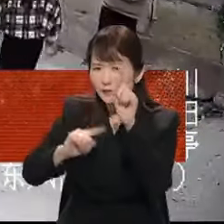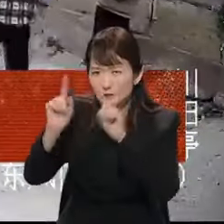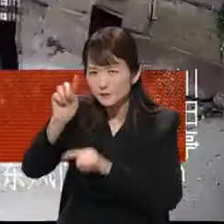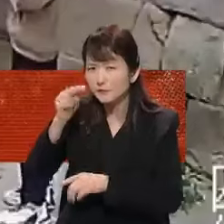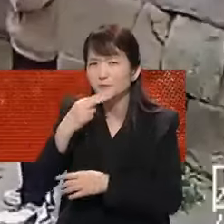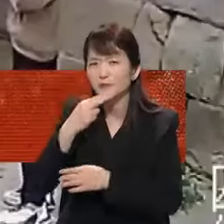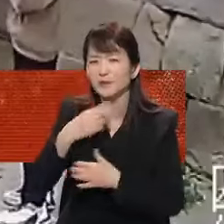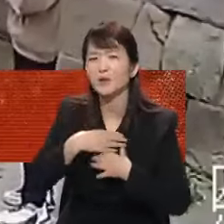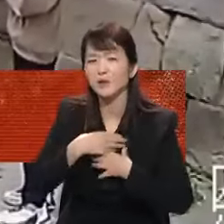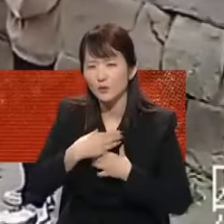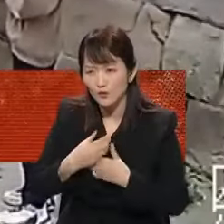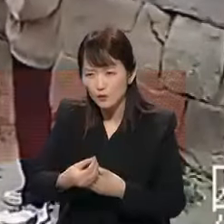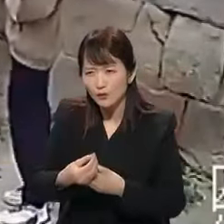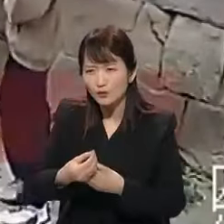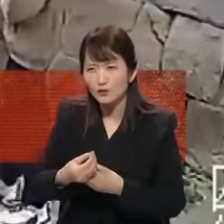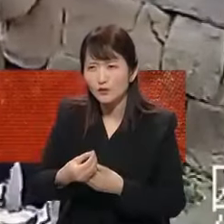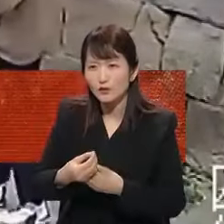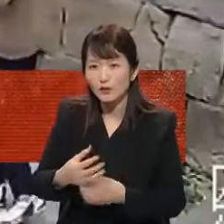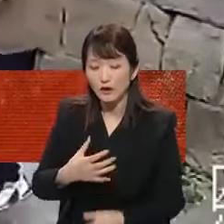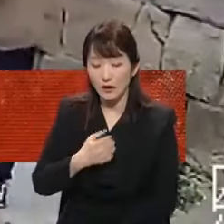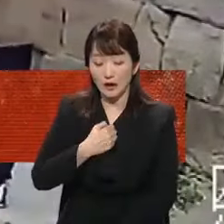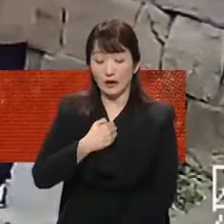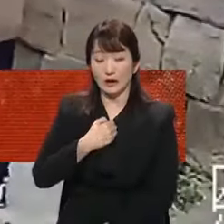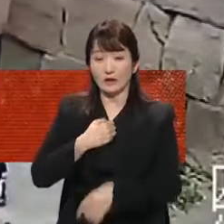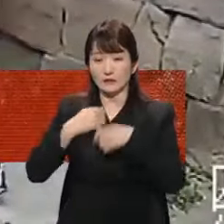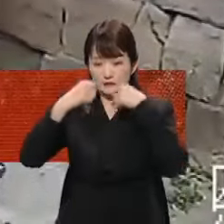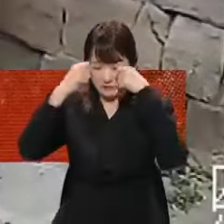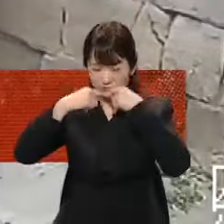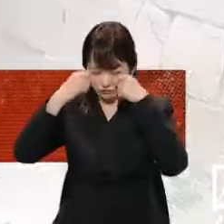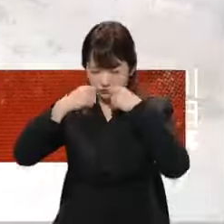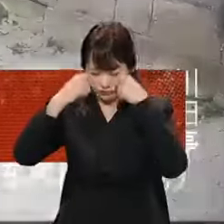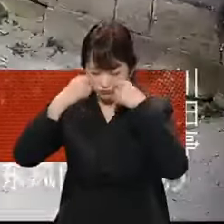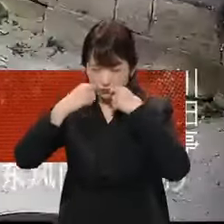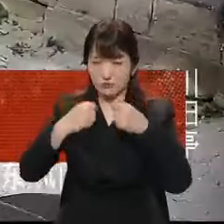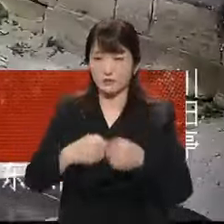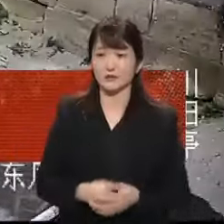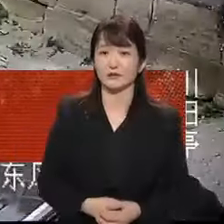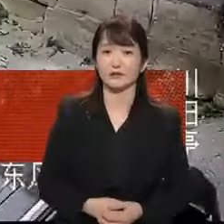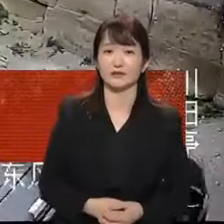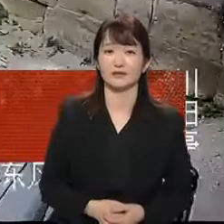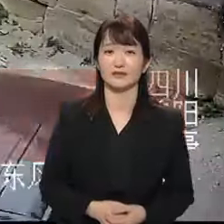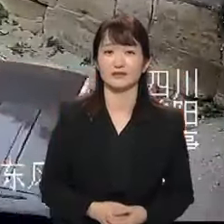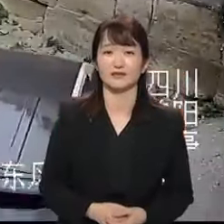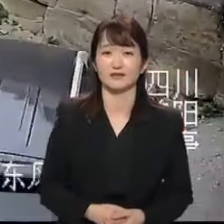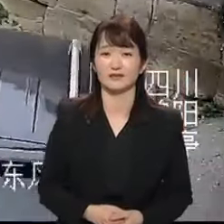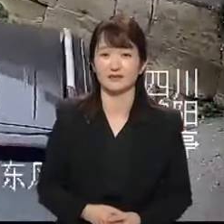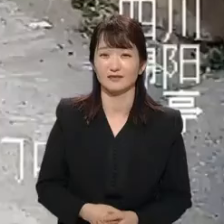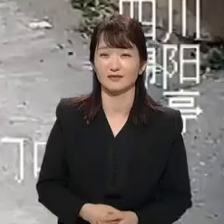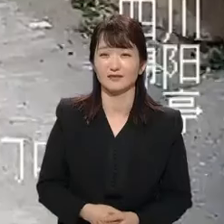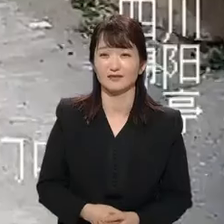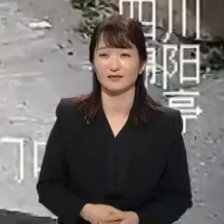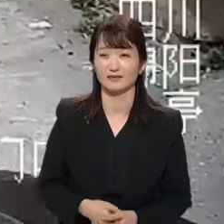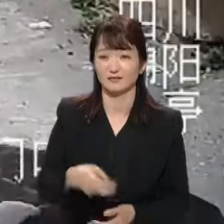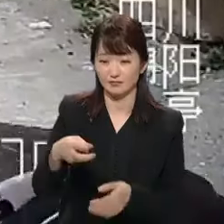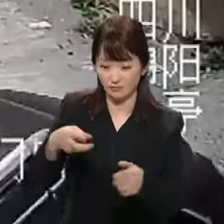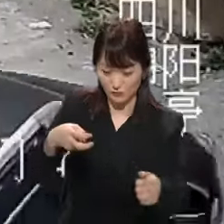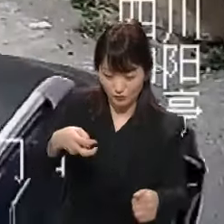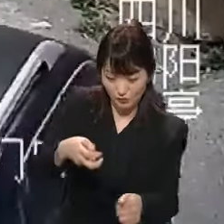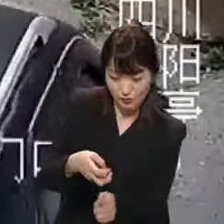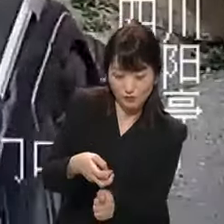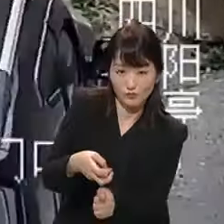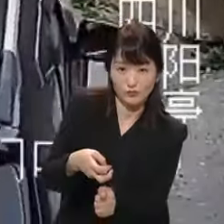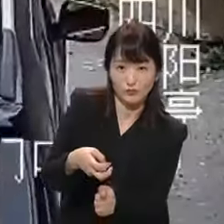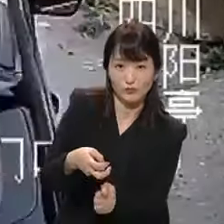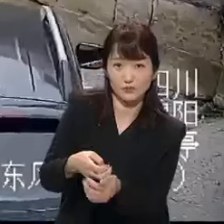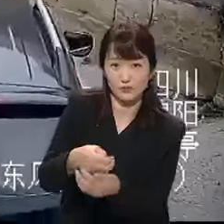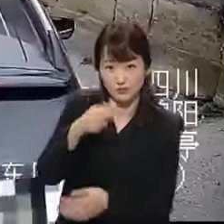없이 무사했다고 합니다. 다만 너무 놀라서 울음을 멈추질 않았다고 합니다. 혹시 마술한 거 아니에요? 차체 밑으로 이렇게 딱. 그러게요.